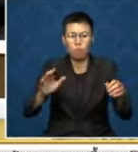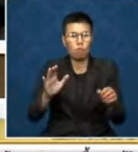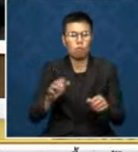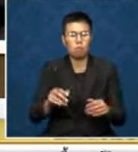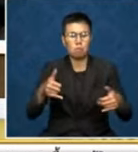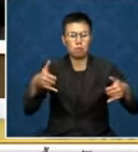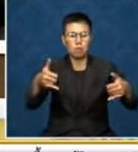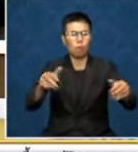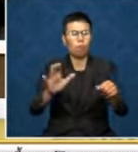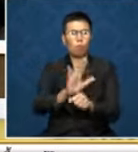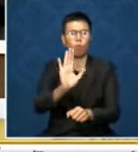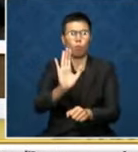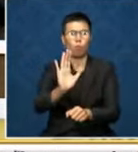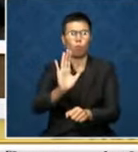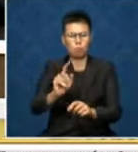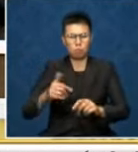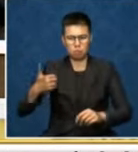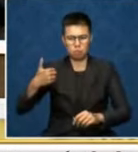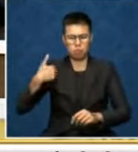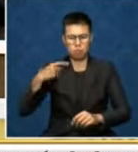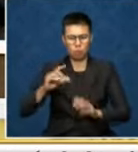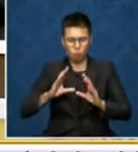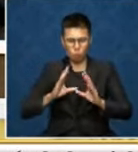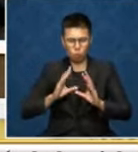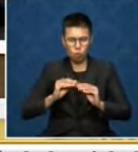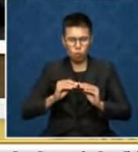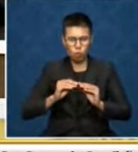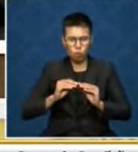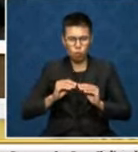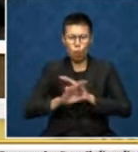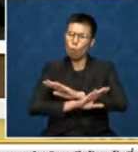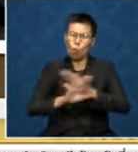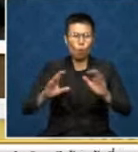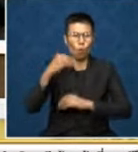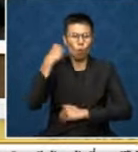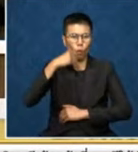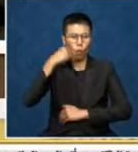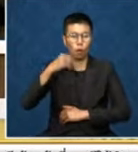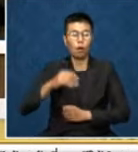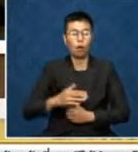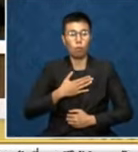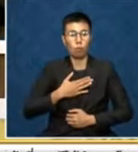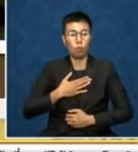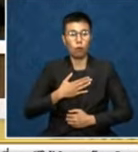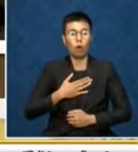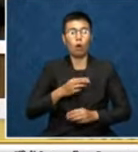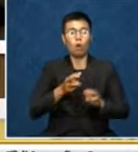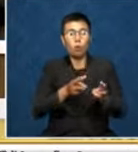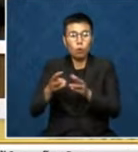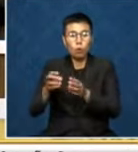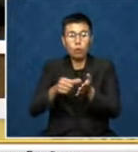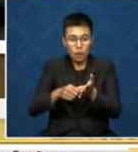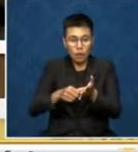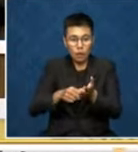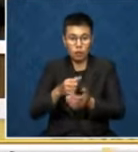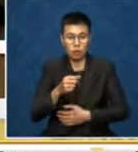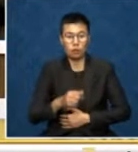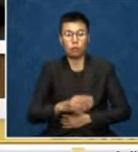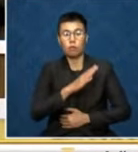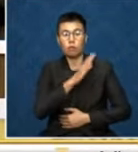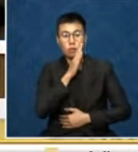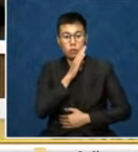การล่มบ่อยๆถ้าจะมีการตั้งกรรมาธิการวิสามัญเนี่ยผมเสนอทางแก้ก็คือ1ดูว่าถ้า